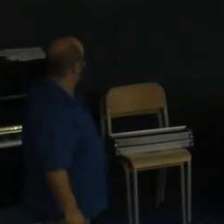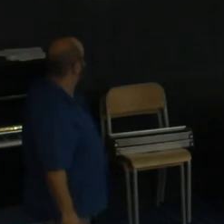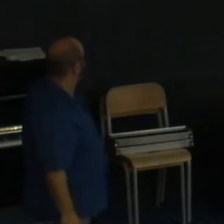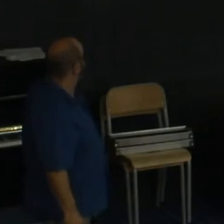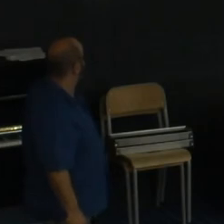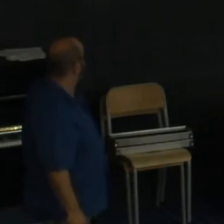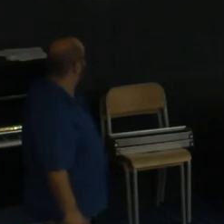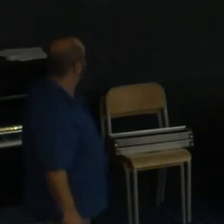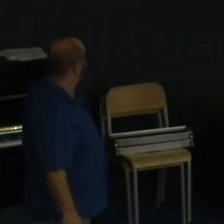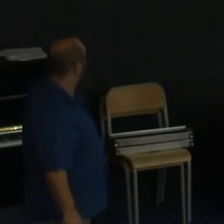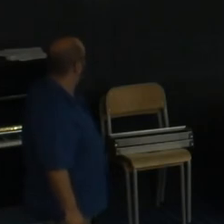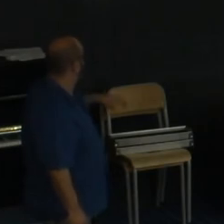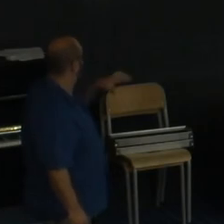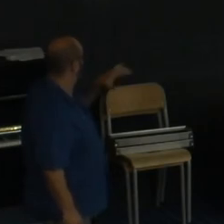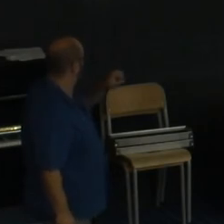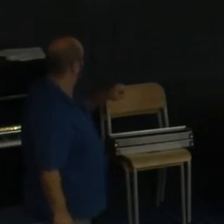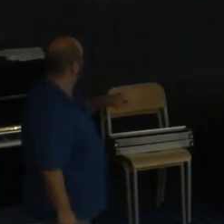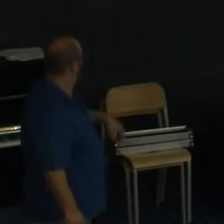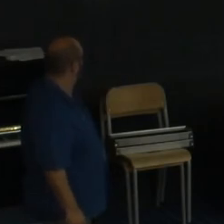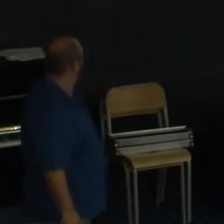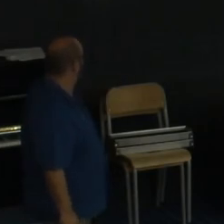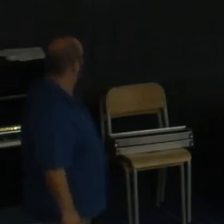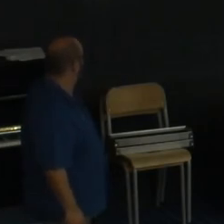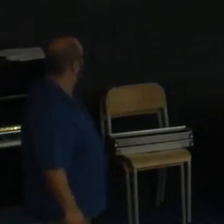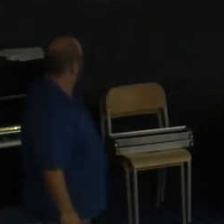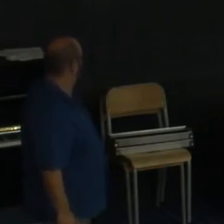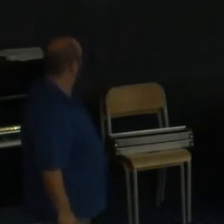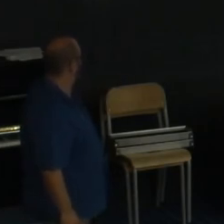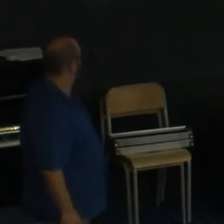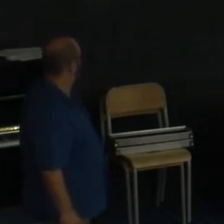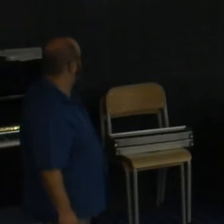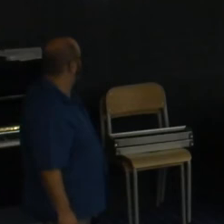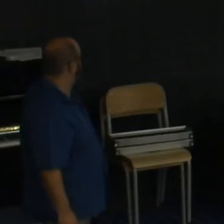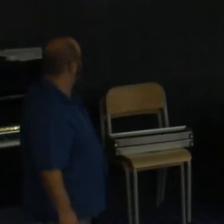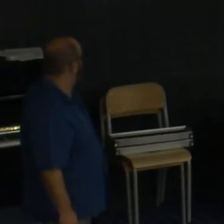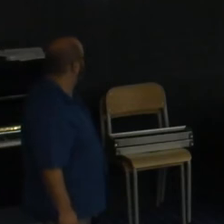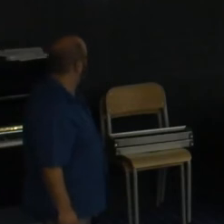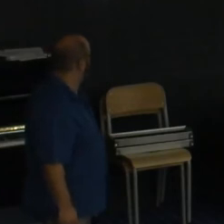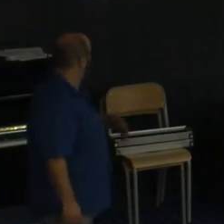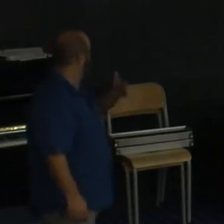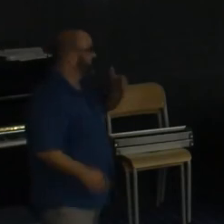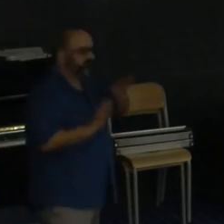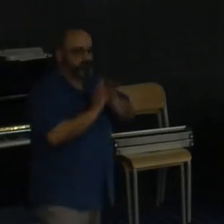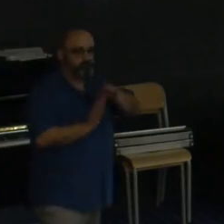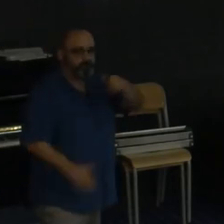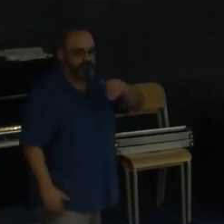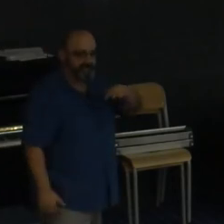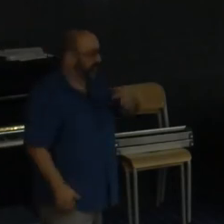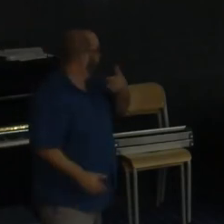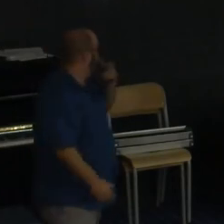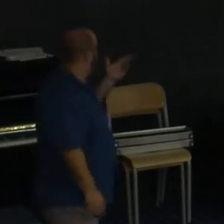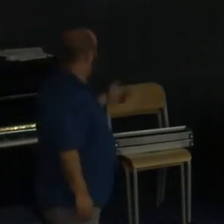Ensuite, on peut rentrer dans la fonction en elle-même. Par exemple, voilà la fonction main. Je regarde le